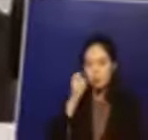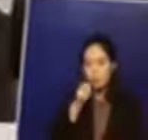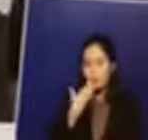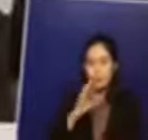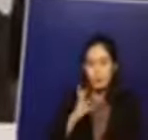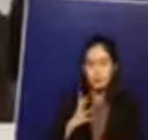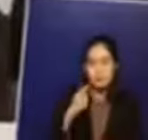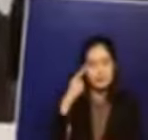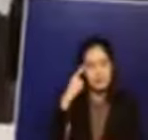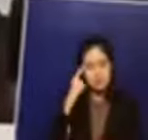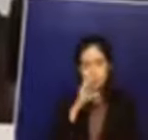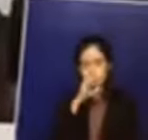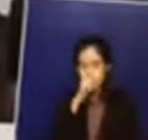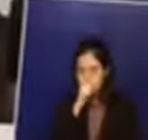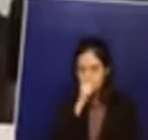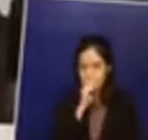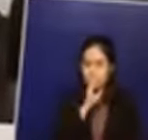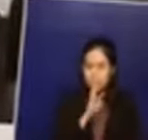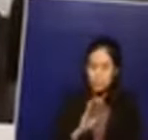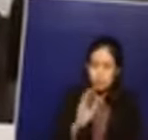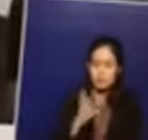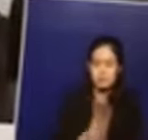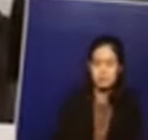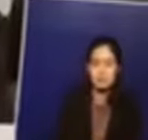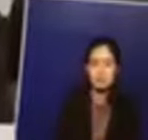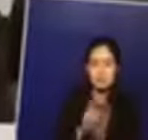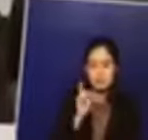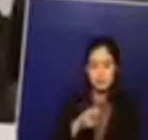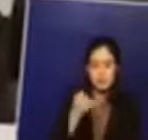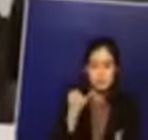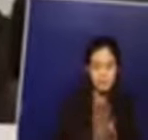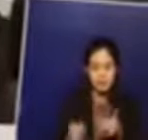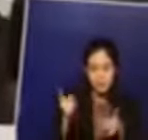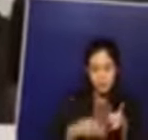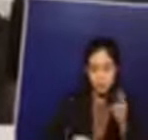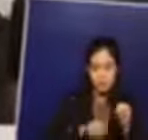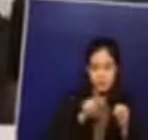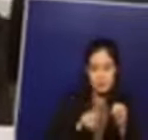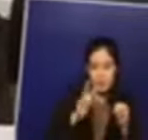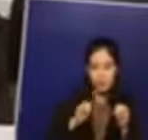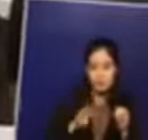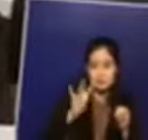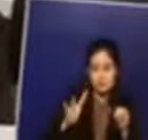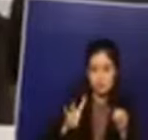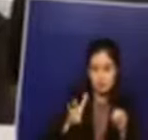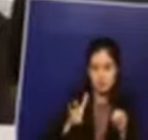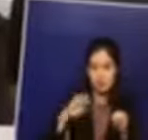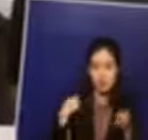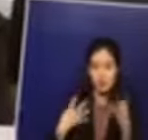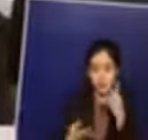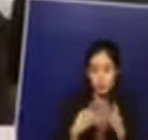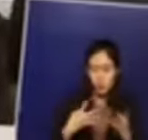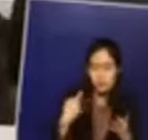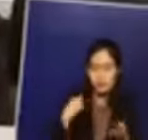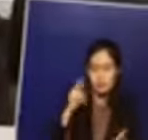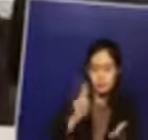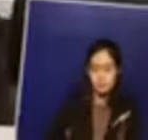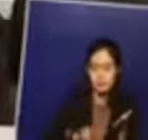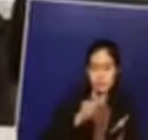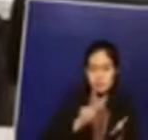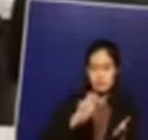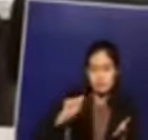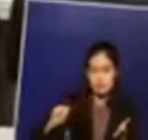บที่ควรแจ้งให้ปปช.ทราบนะคะมีโทษตามมาตรา167จำคุกไม่เกิน6เดือนปรับไม่เกิน 100,000 บาท 2. มี